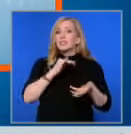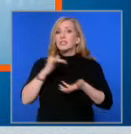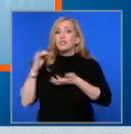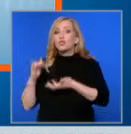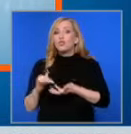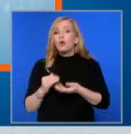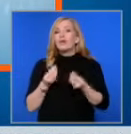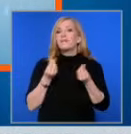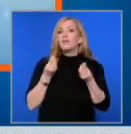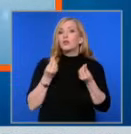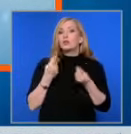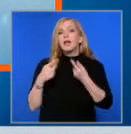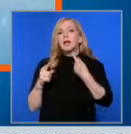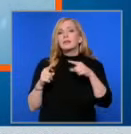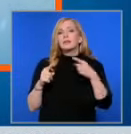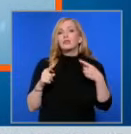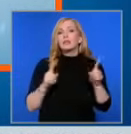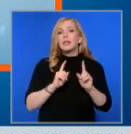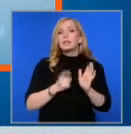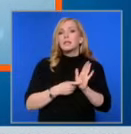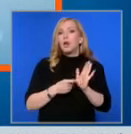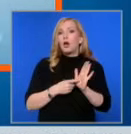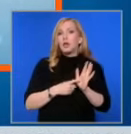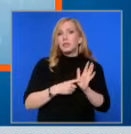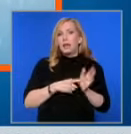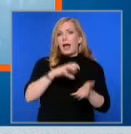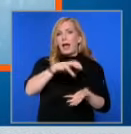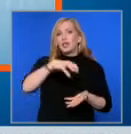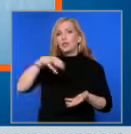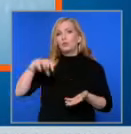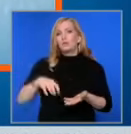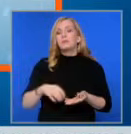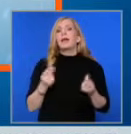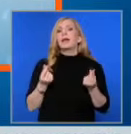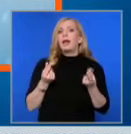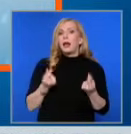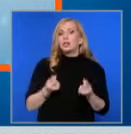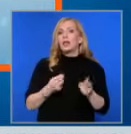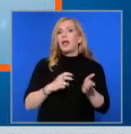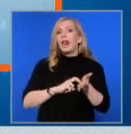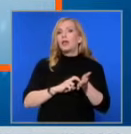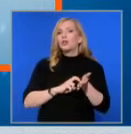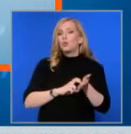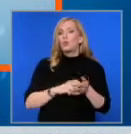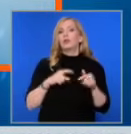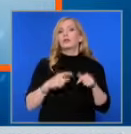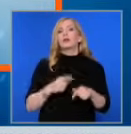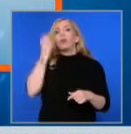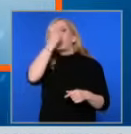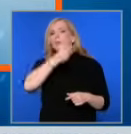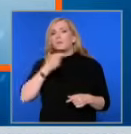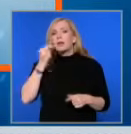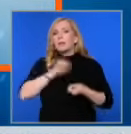недекорирана валута, както и различни други контрабандни и фалшиви артикули, включително детски играчки, електроуреди, козметика и перилни